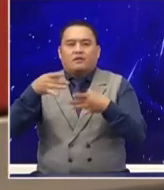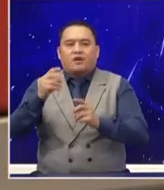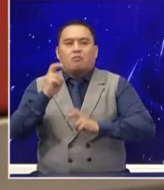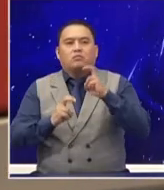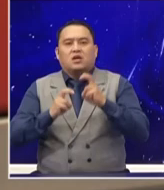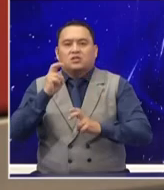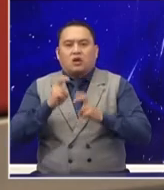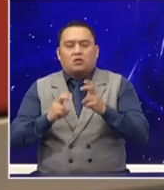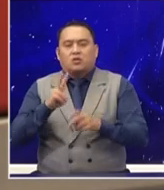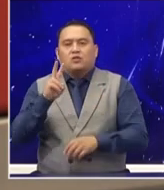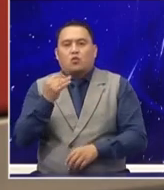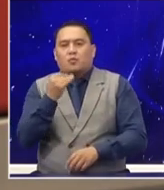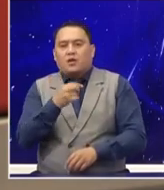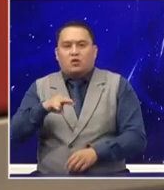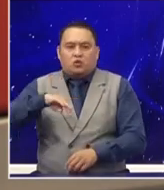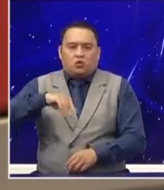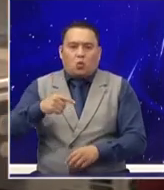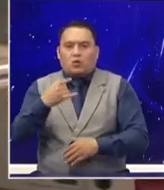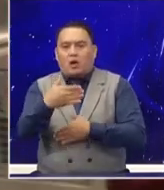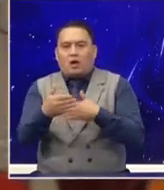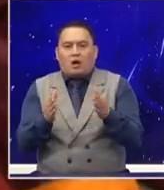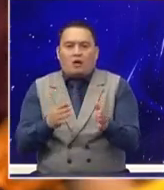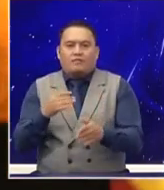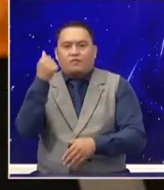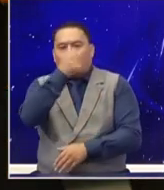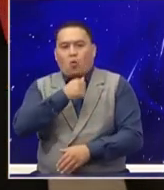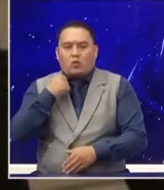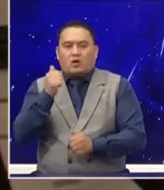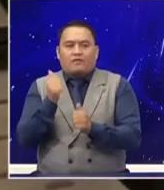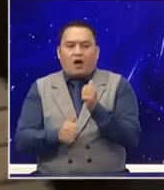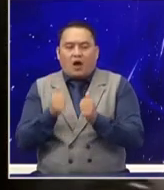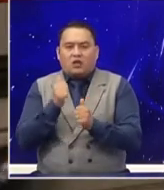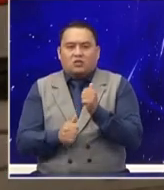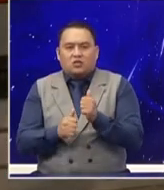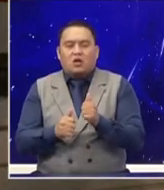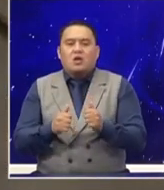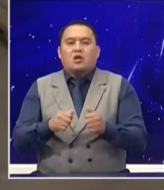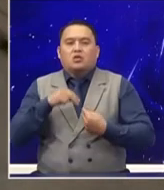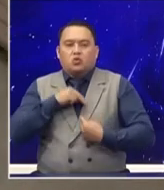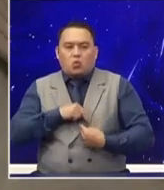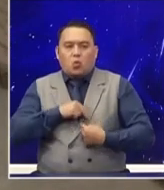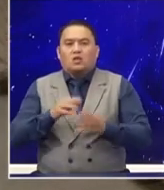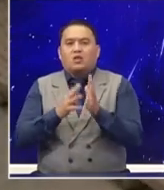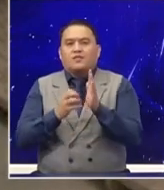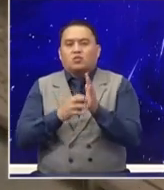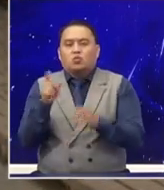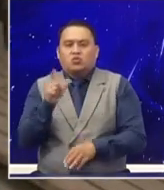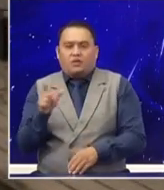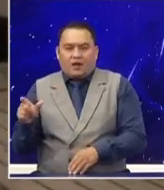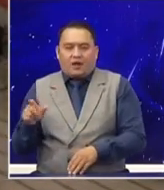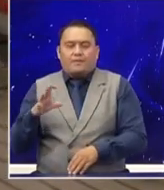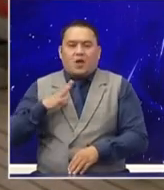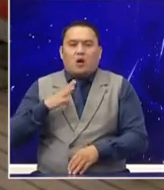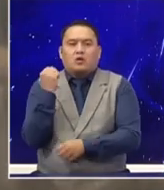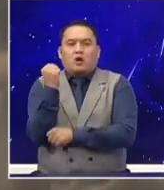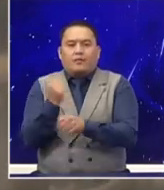предприятие. Выпускает порядка 2,5 миллионов аккумуляторных батарей в год. И в каждом источнике энергии труд порядка 900 рабочих. Часть из